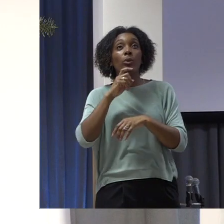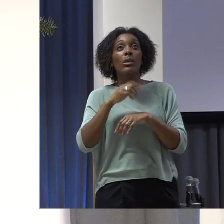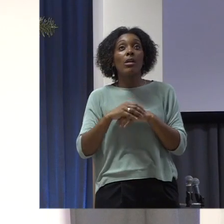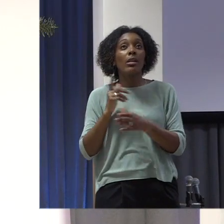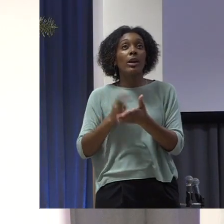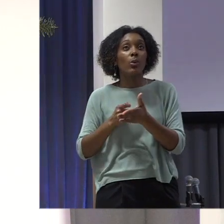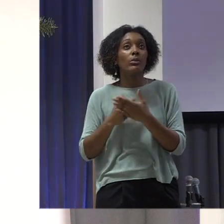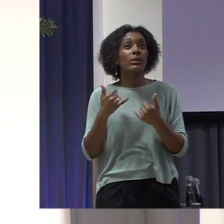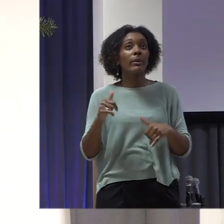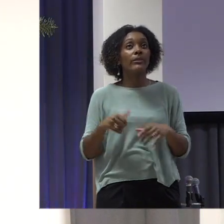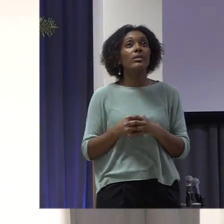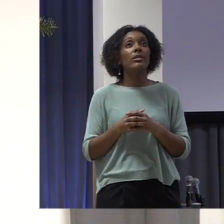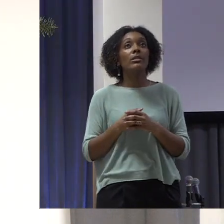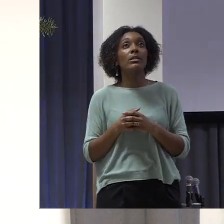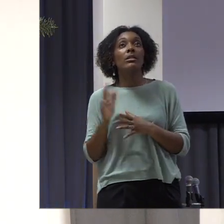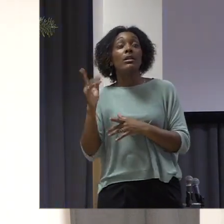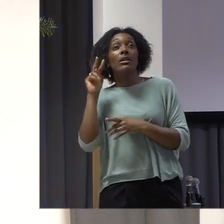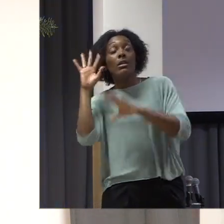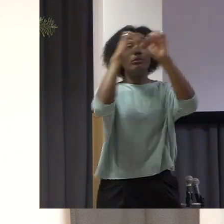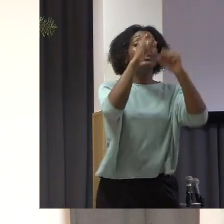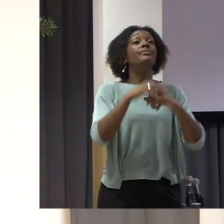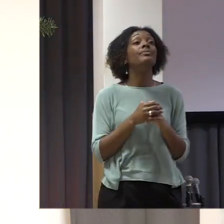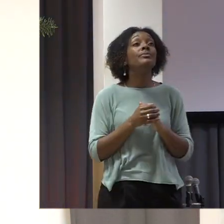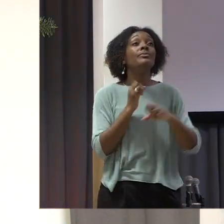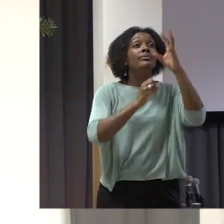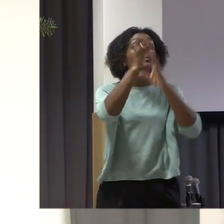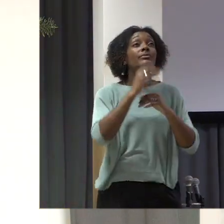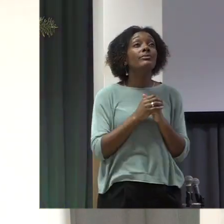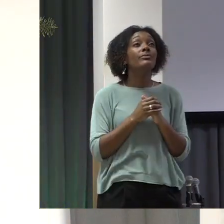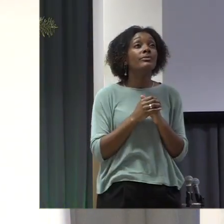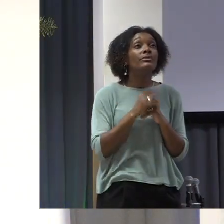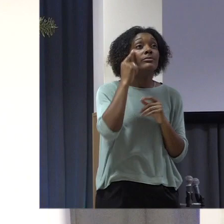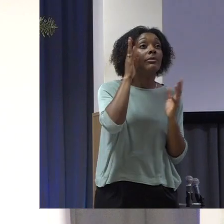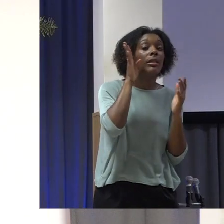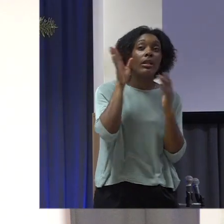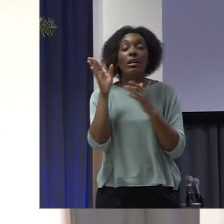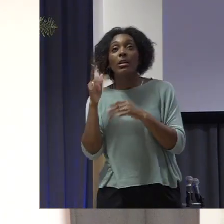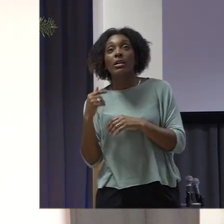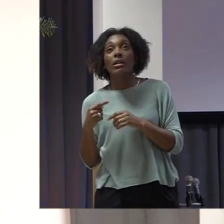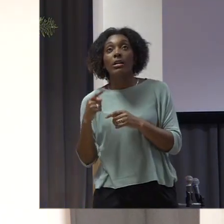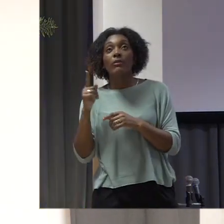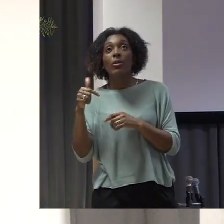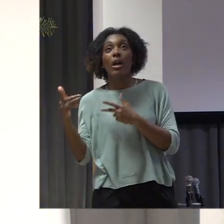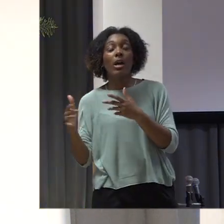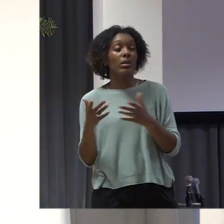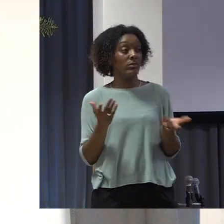que j'ai à faire. Et évidemment, mon esprit, il est déjà concentré sur toute autre chose. Et je peux être là comme réalisant que Dieu